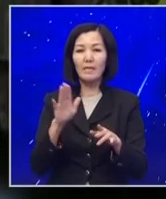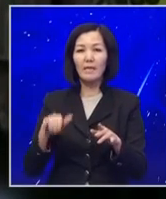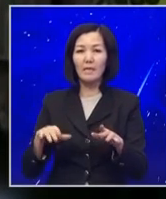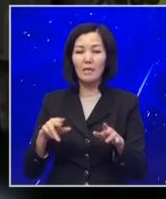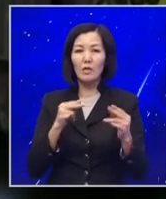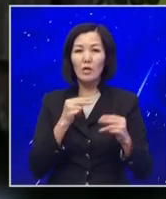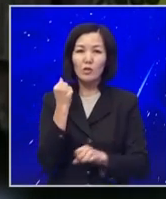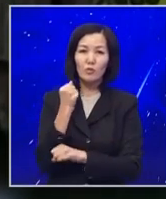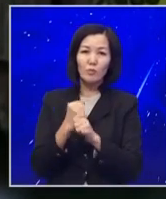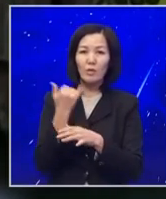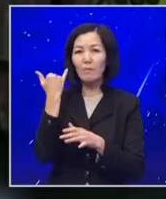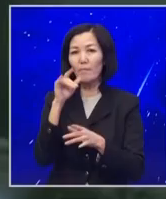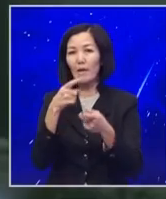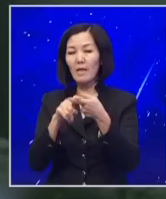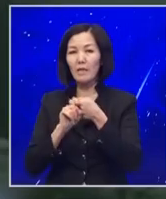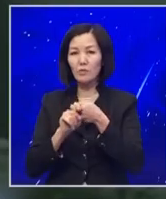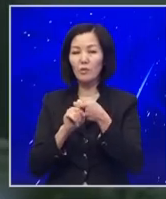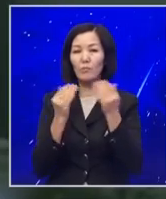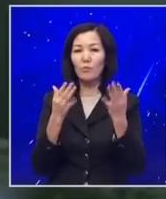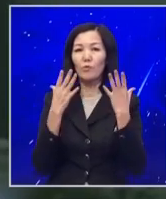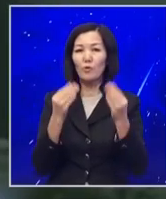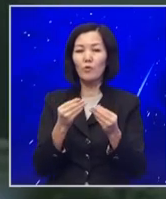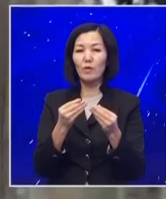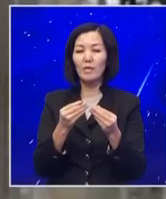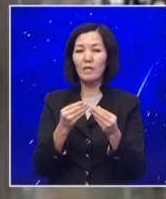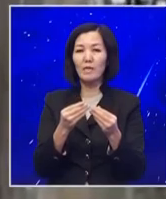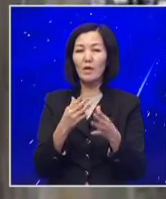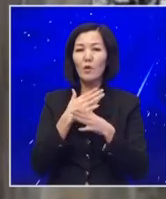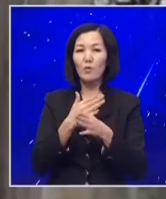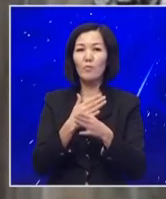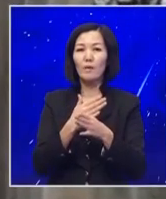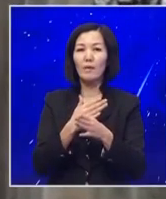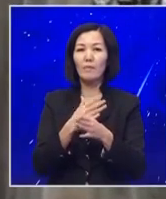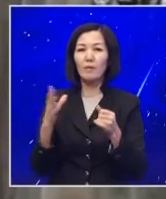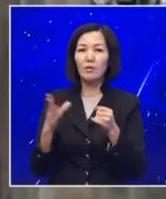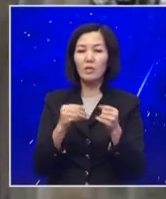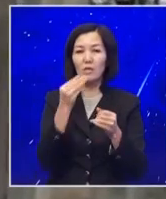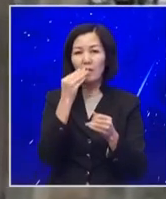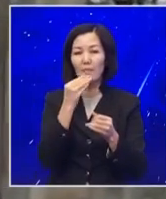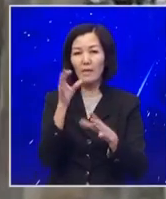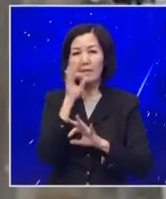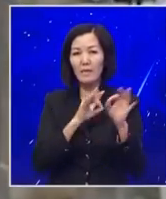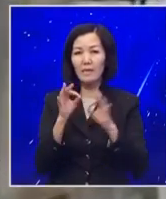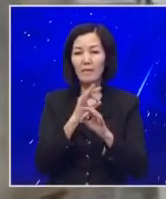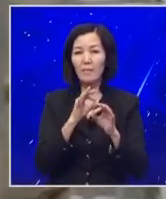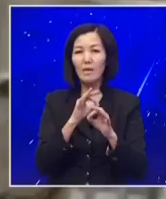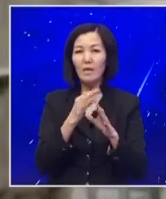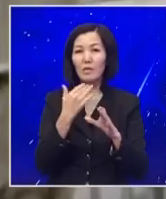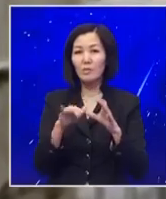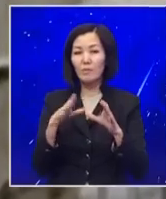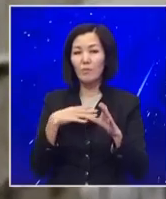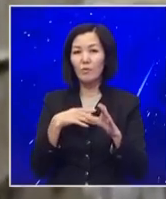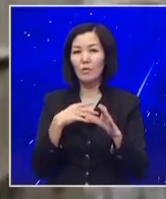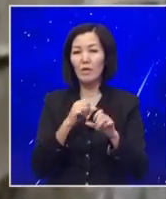ғана жұмысшылармен байланыс орнатып, осы күнге дейін арнайы құрылғылардың көмегімен шахтаға тамақ пен дәрі-дәрмек түсіріп отырған. Бір